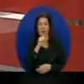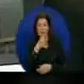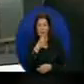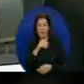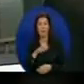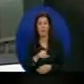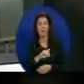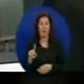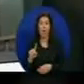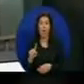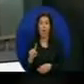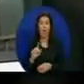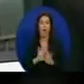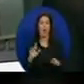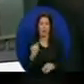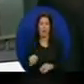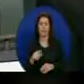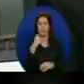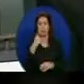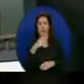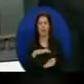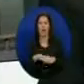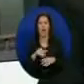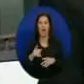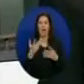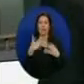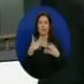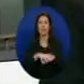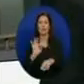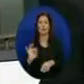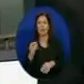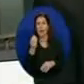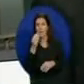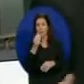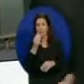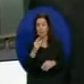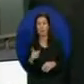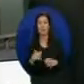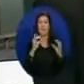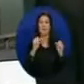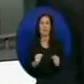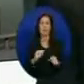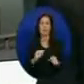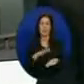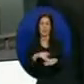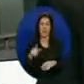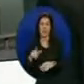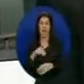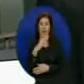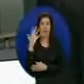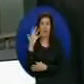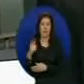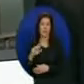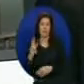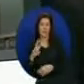לבד. כי אנחנו מדברים על מארג מזון שלם שמתבסס על אותם עצי שיטה.